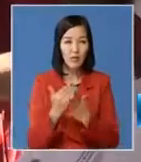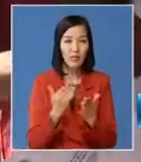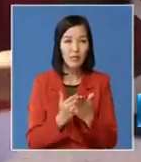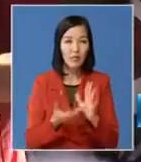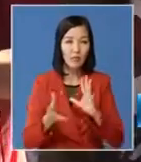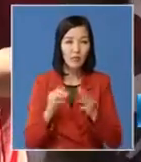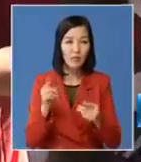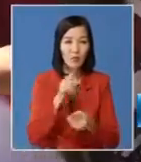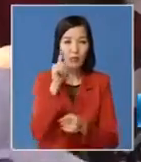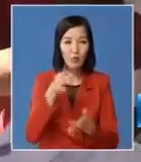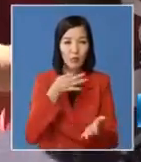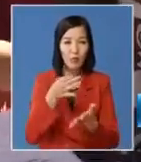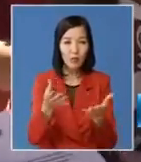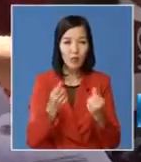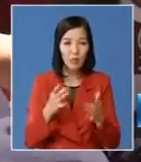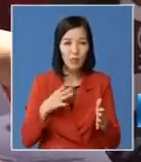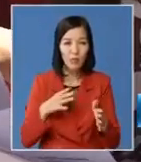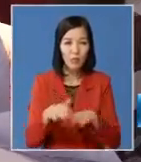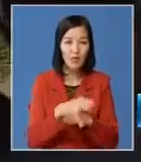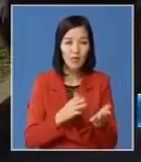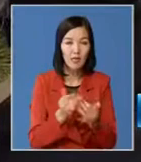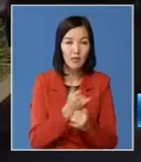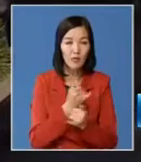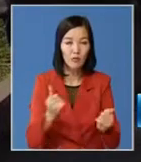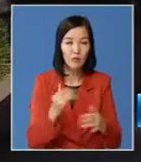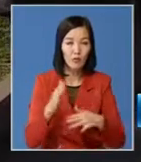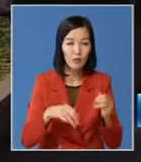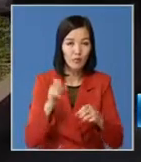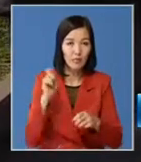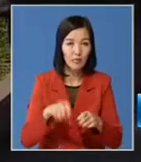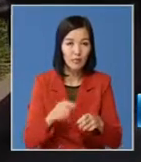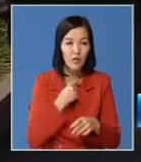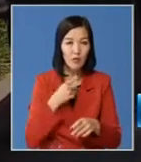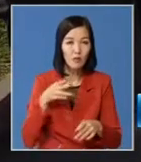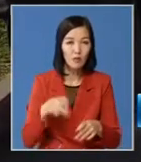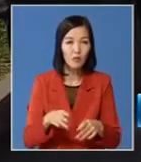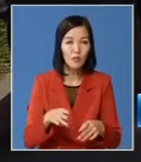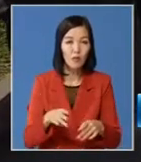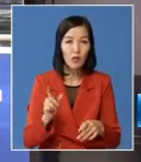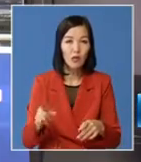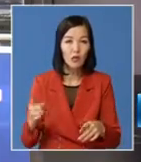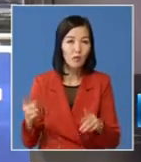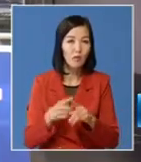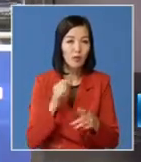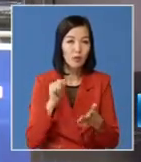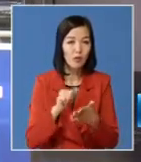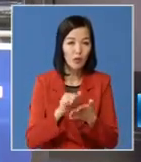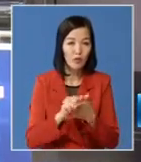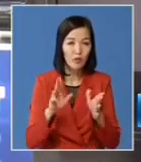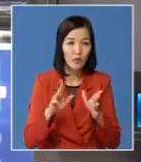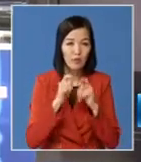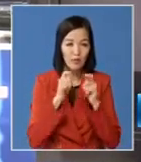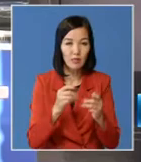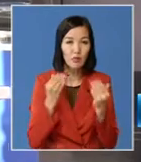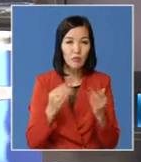жауап алды. Жәрмеңкеге халыққа қызмет көрсету орталығының мамандары да келіп, Талдықорғанның 3000-ші тұрғынына алғашқы төлқұжатын табыстады. Айта